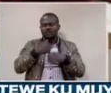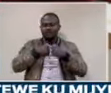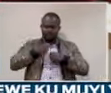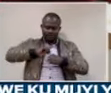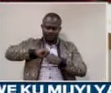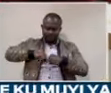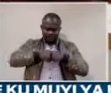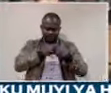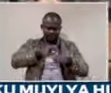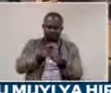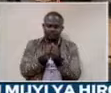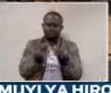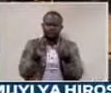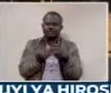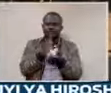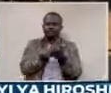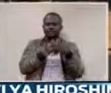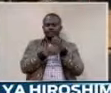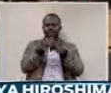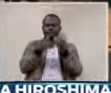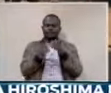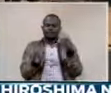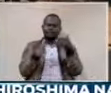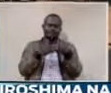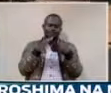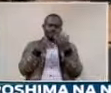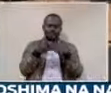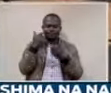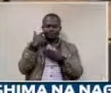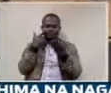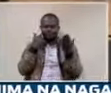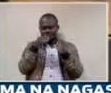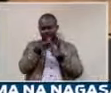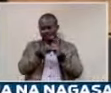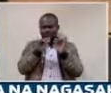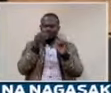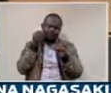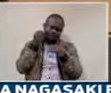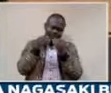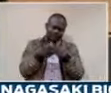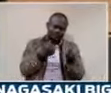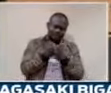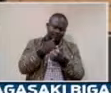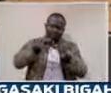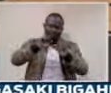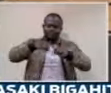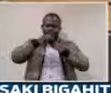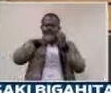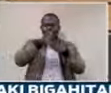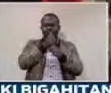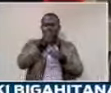cya COVID-19, bimwe mu bikorwa byarafunzwe muri gahunda ya guma mu rugo. Ibi byatumye amasezerano y'akazi ku bakozi